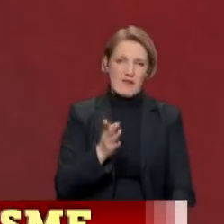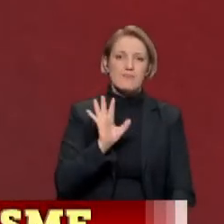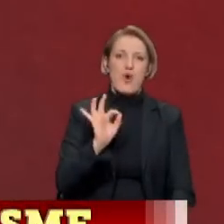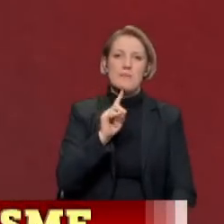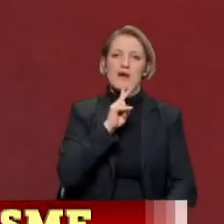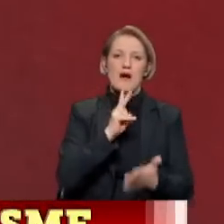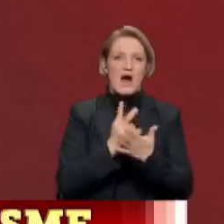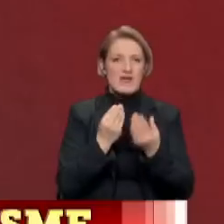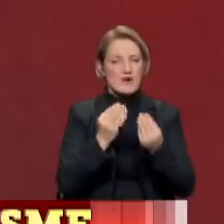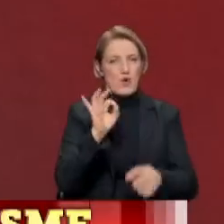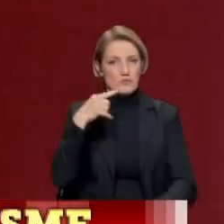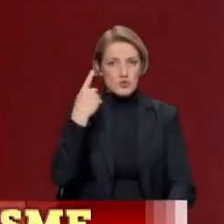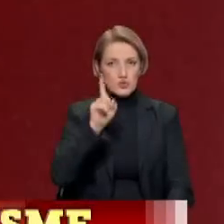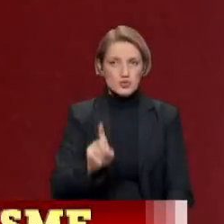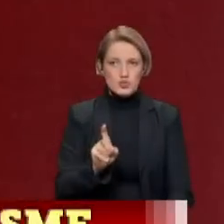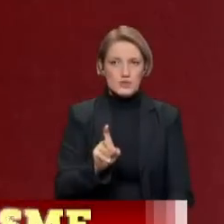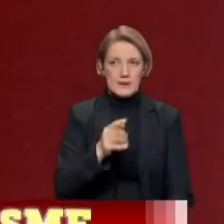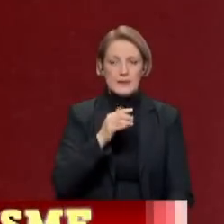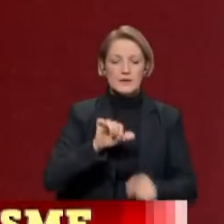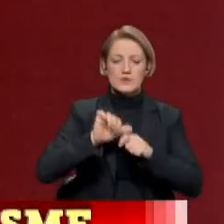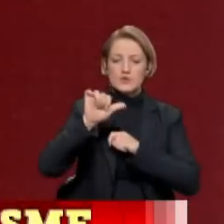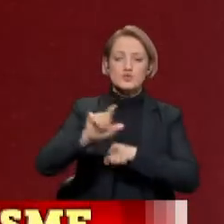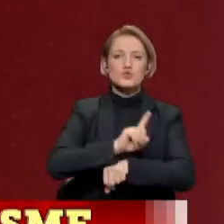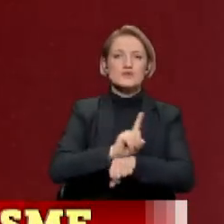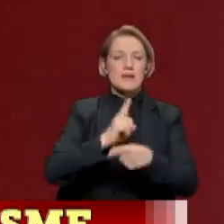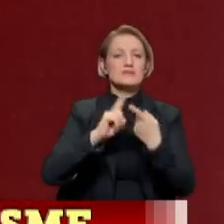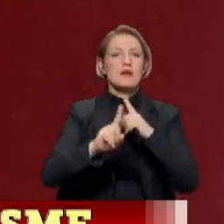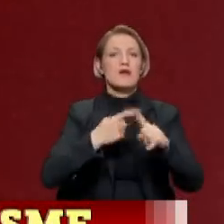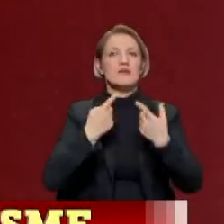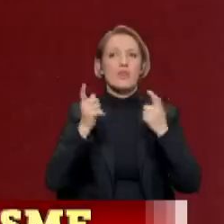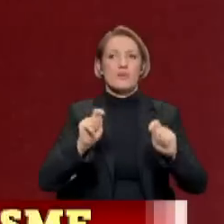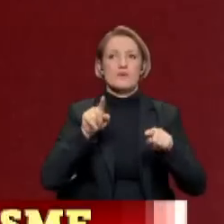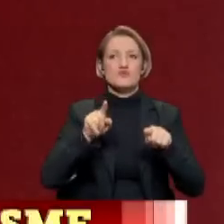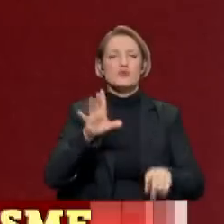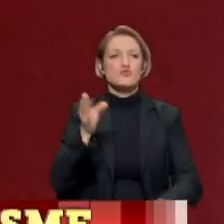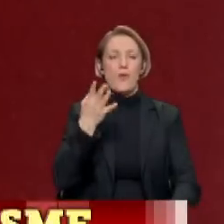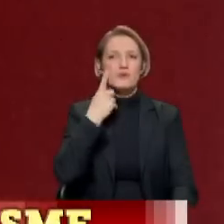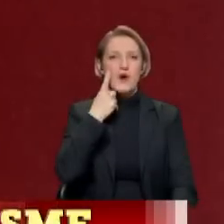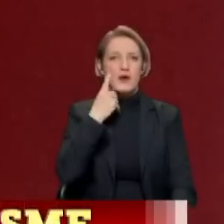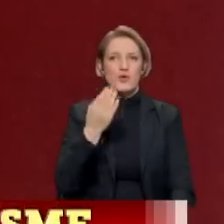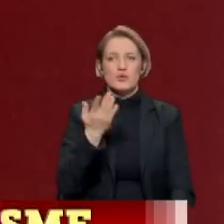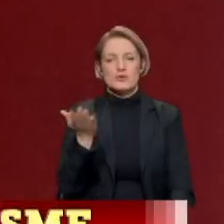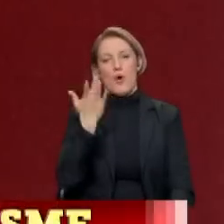karar verilebilir diye mi düşündünüz? Ben uzun zamandır siyasetteyim, şuna çok tanık oldum.